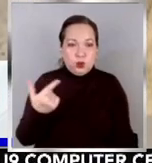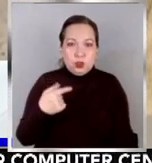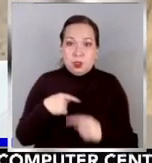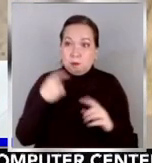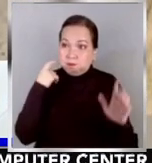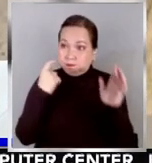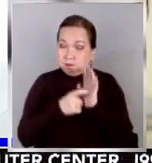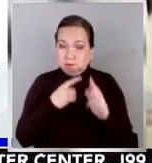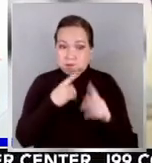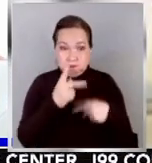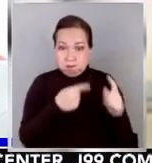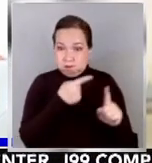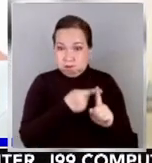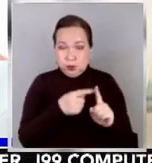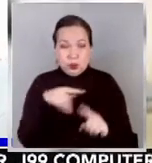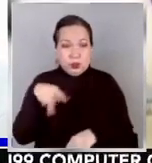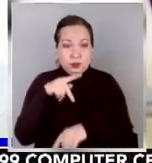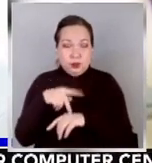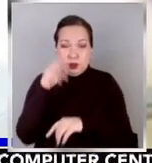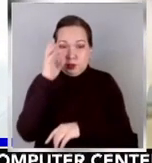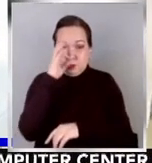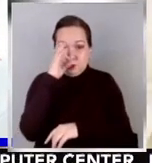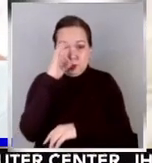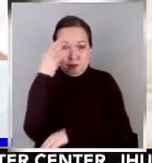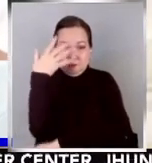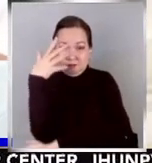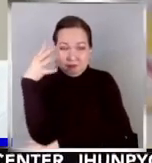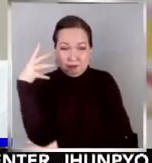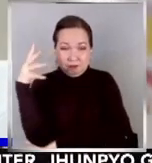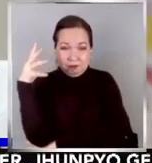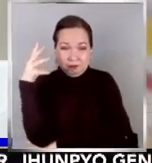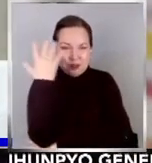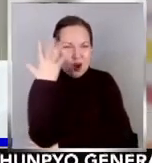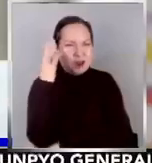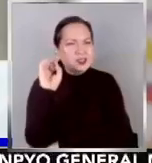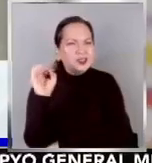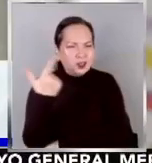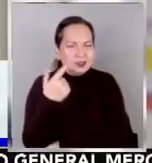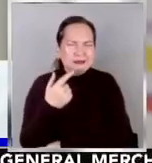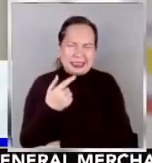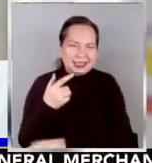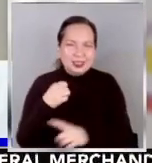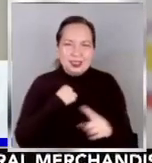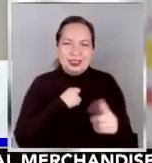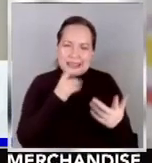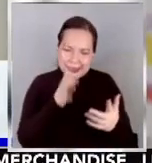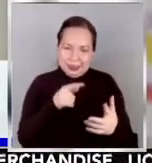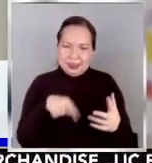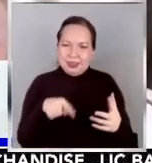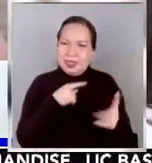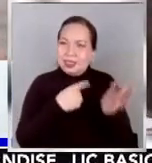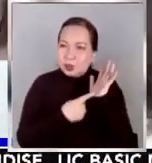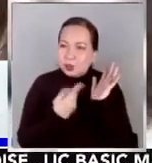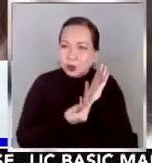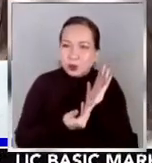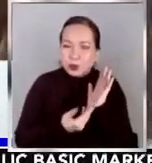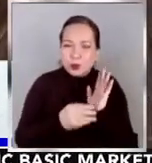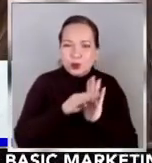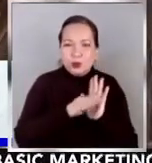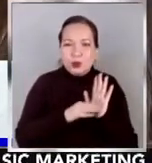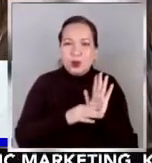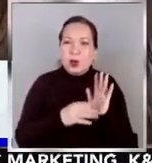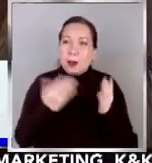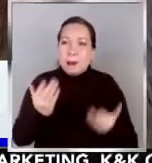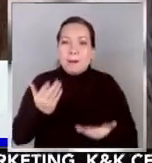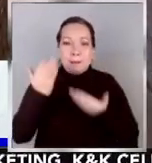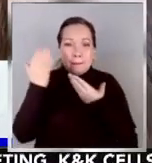Philippine Forest Dog. Inihahanda na raw ang mga dokumento at ebidensya na isusumite sa FCI, ang ruling organization ng mga national